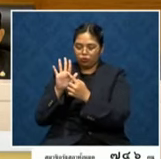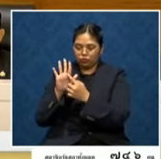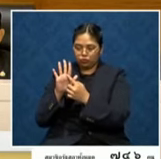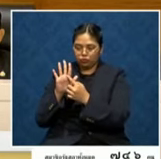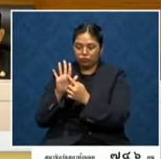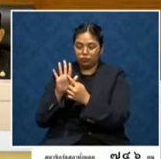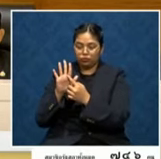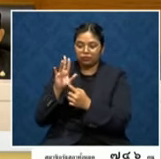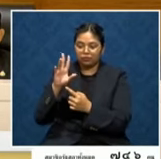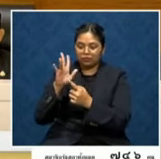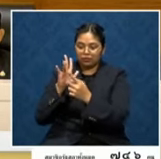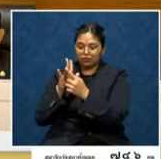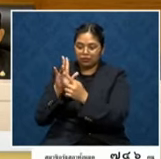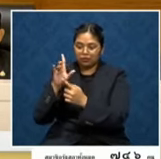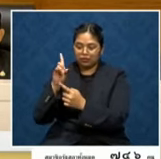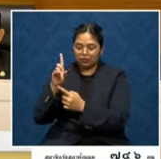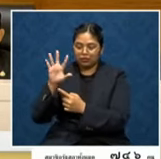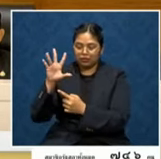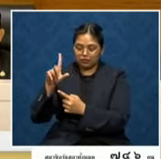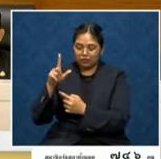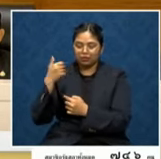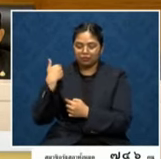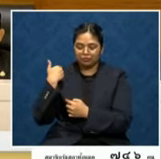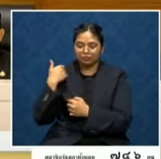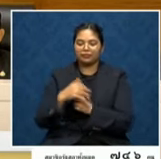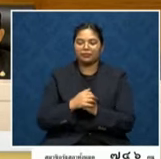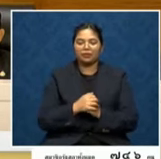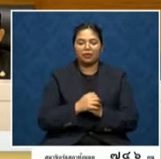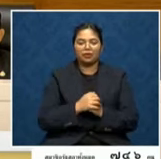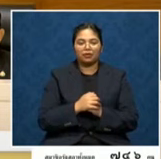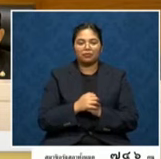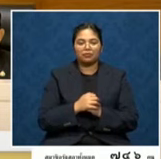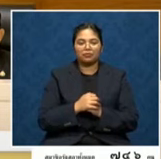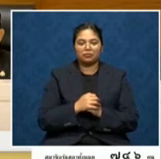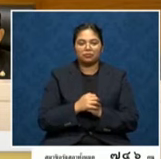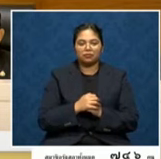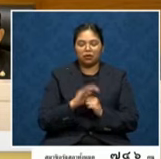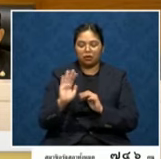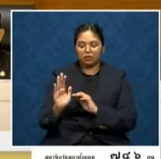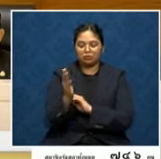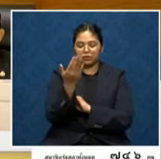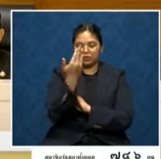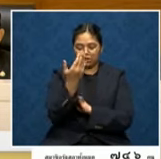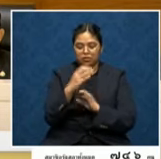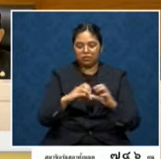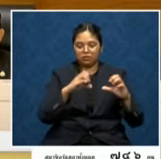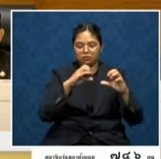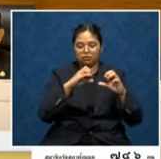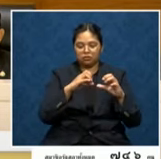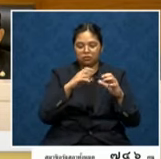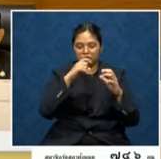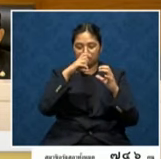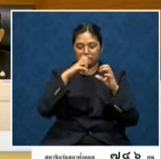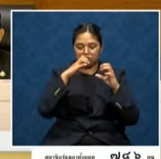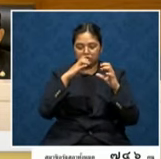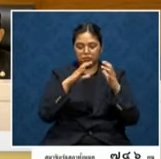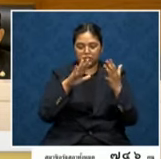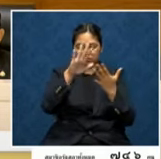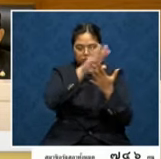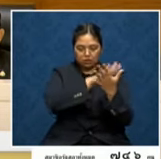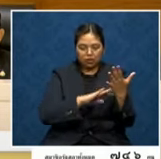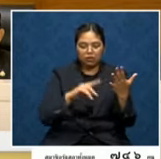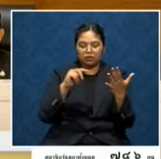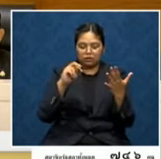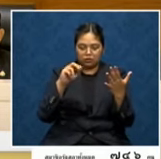ในช่วงเช้านะครับก็มีท่านสมาชิกรัฐสภาจากพรรคไทยสร้างไทยนะครับพรรคประชาธิปัต